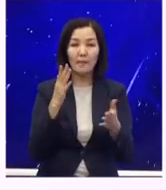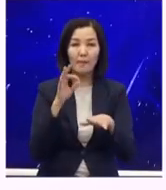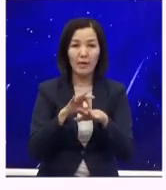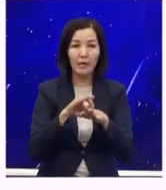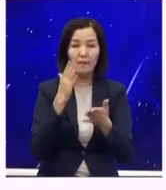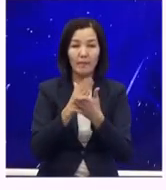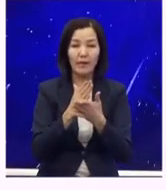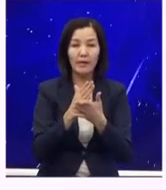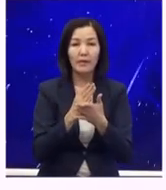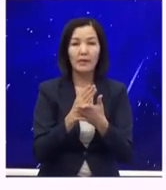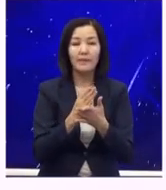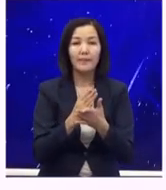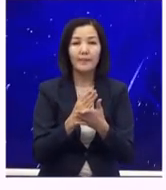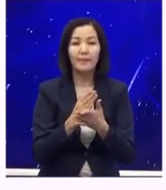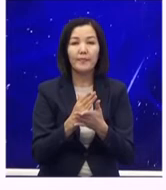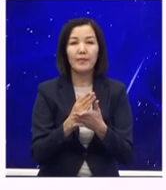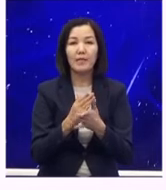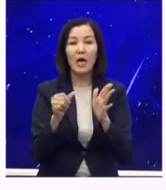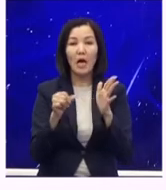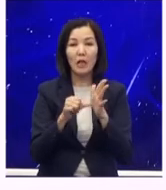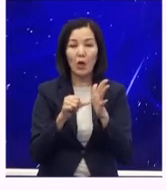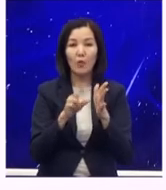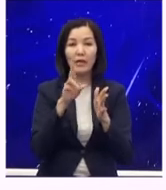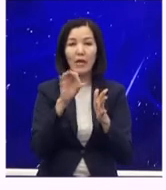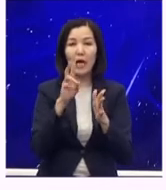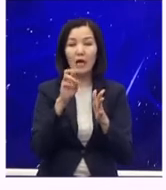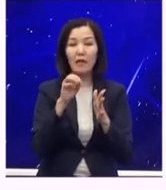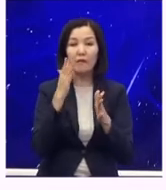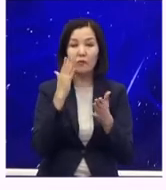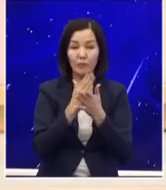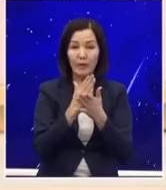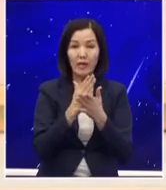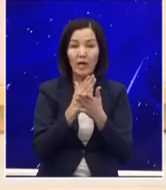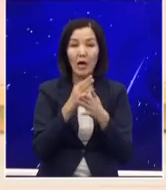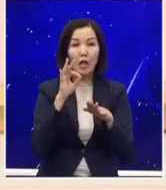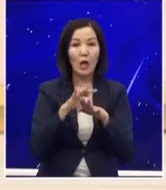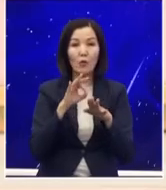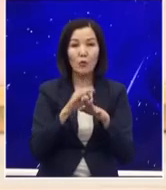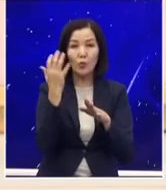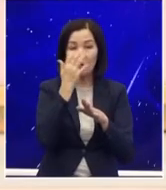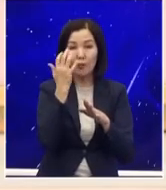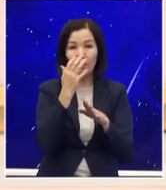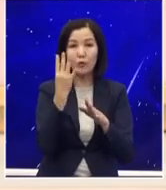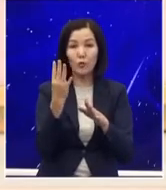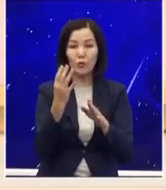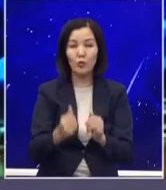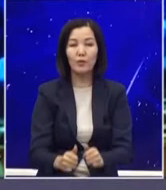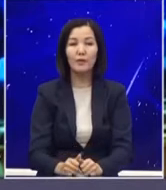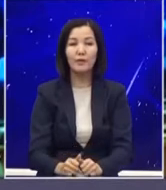Оның ішінен симптомы барлар 6, симптомсыз формалары 4.